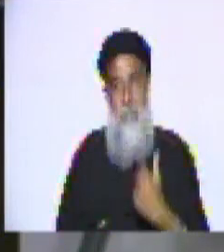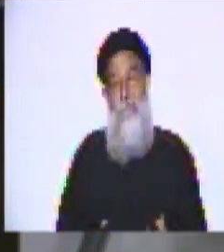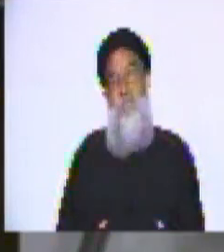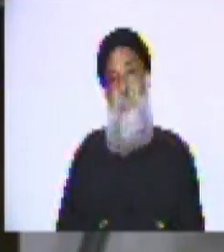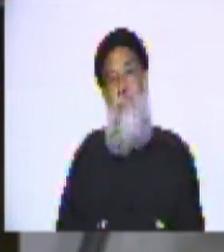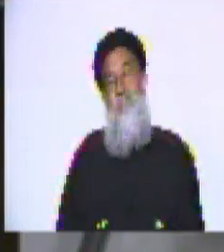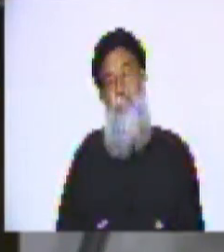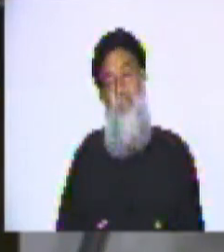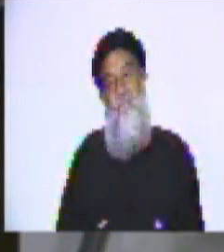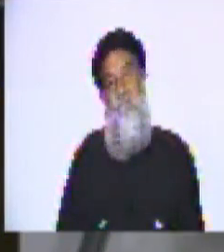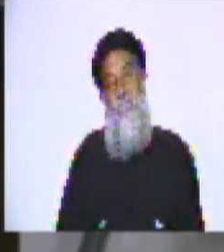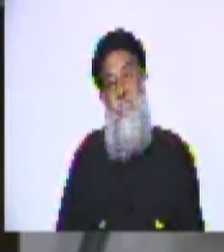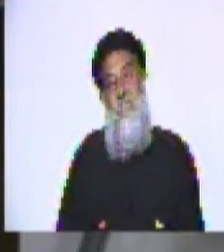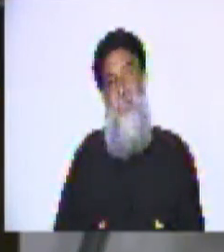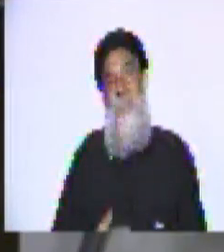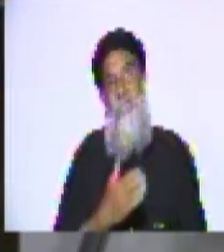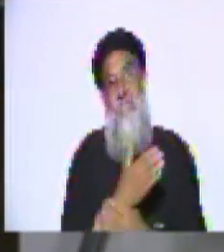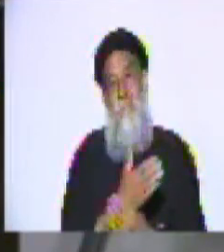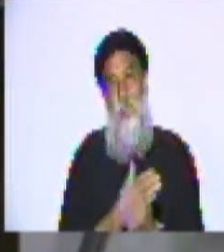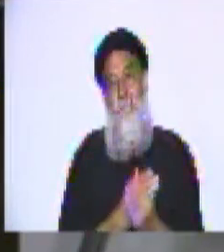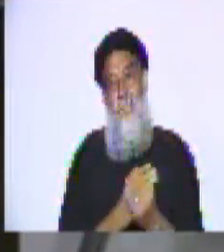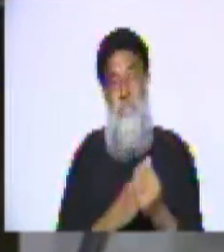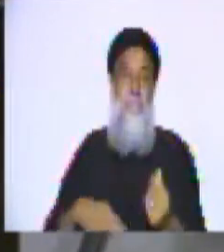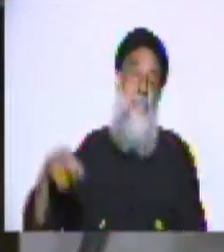وزي ولادة الشعاع